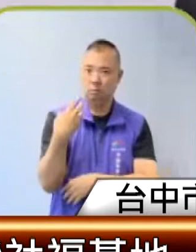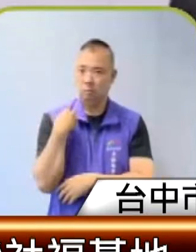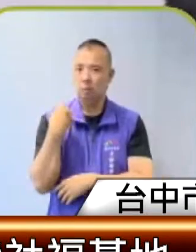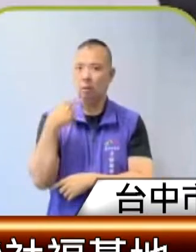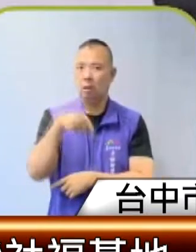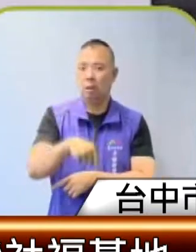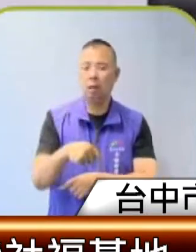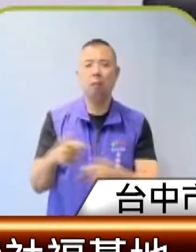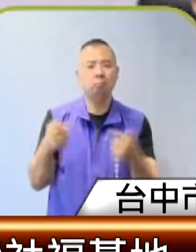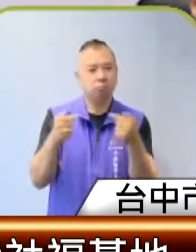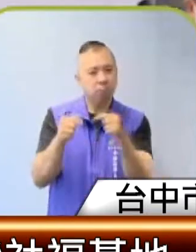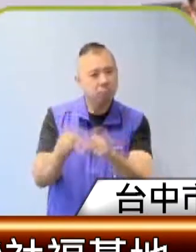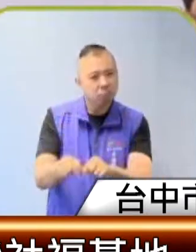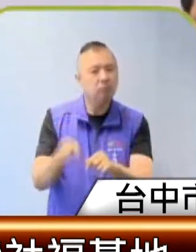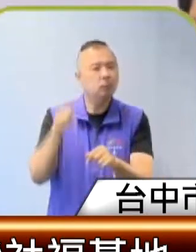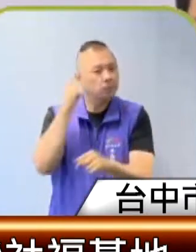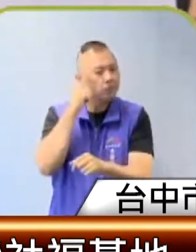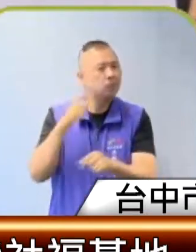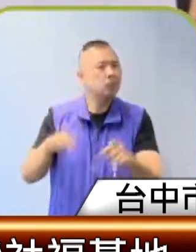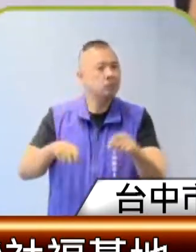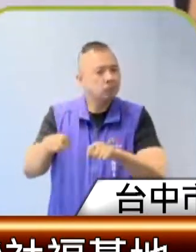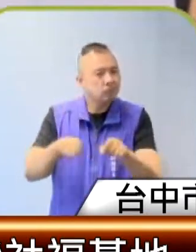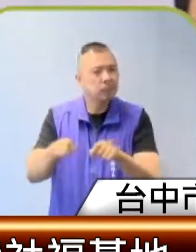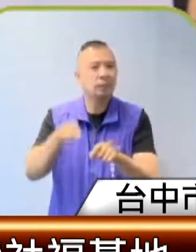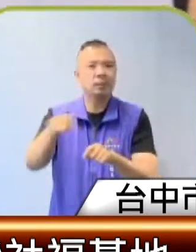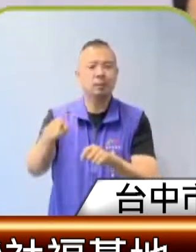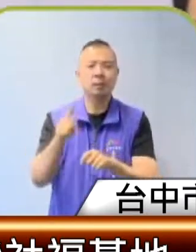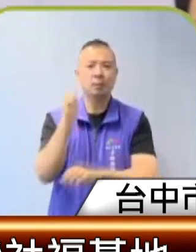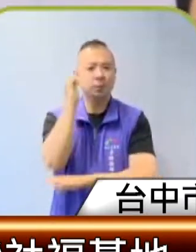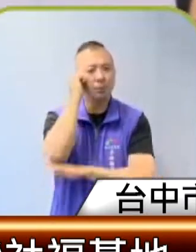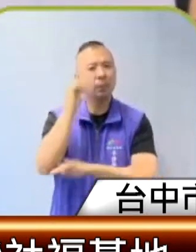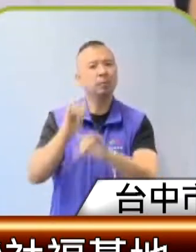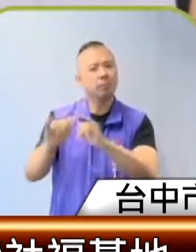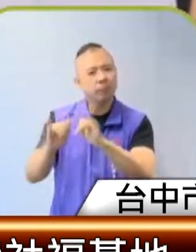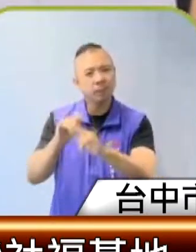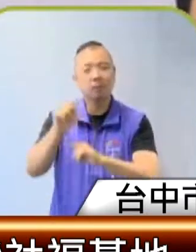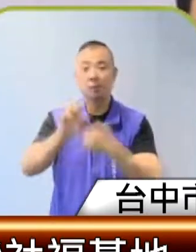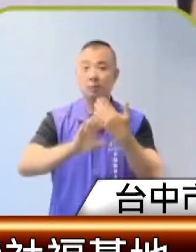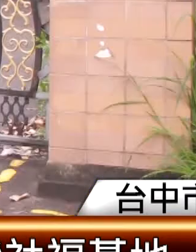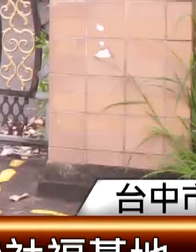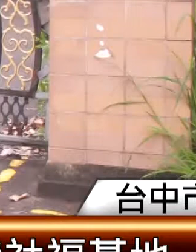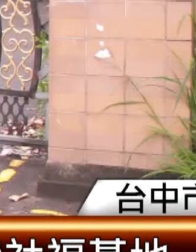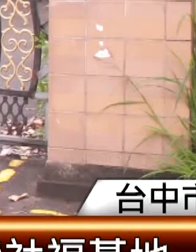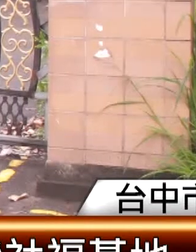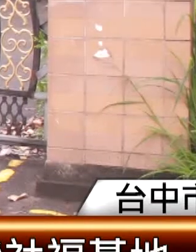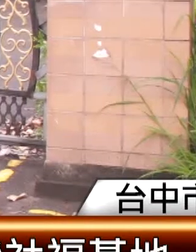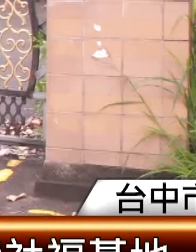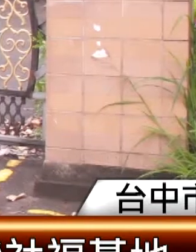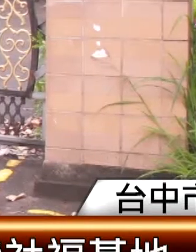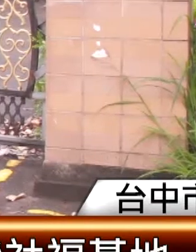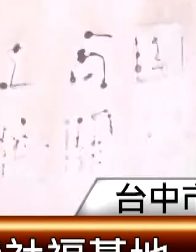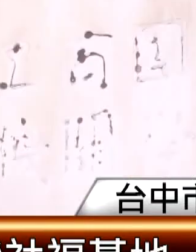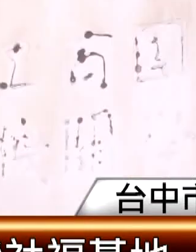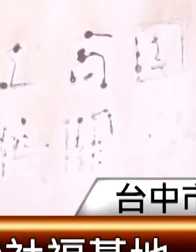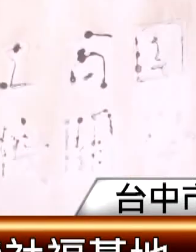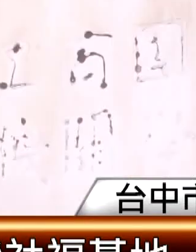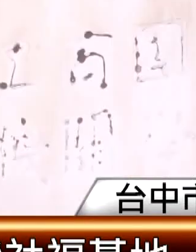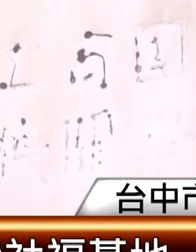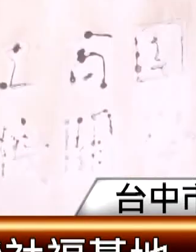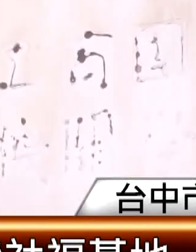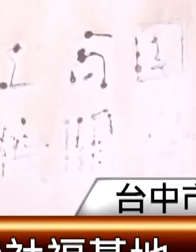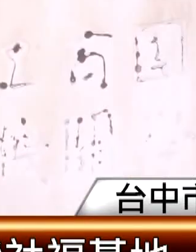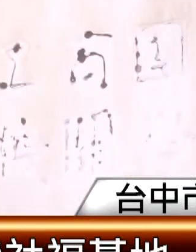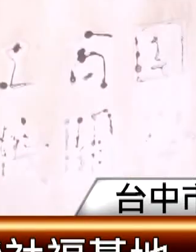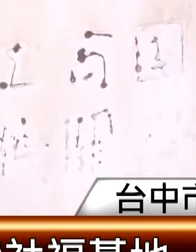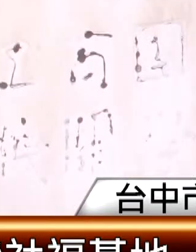在经过一段时间以后，跟居民跟外界哈，跟互助团体、文化团体的一个讨论之后呢，终于